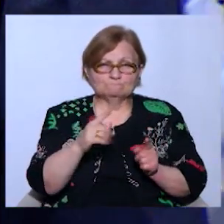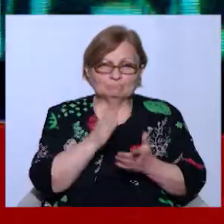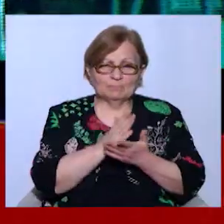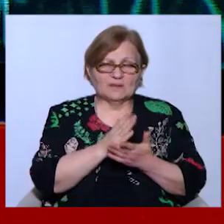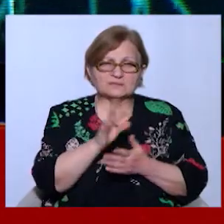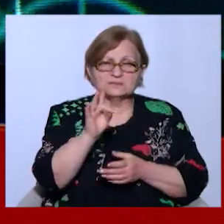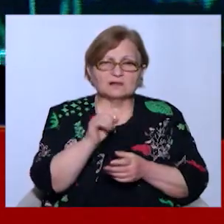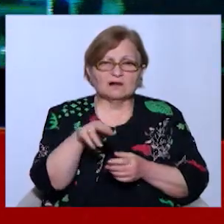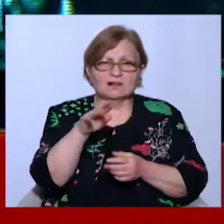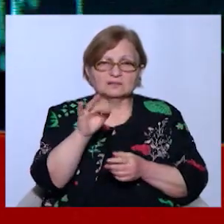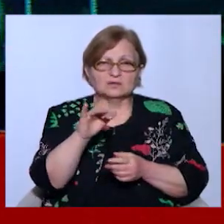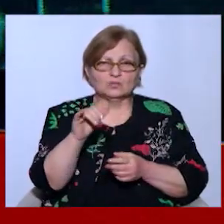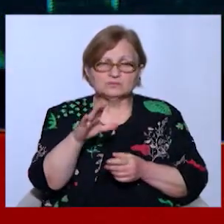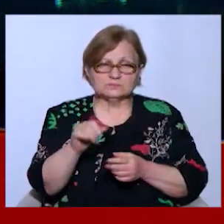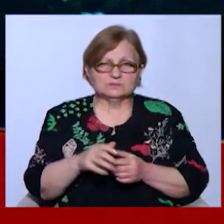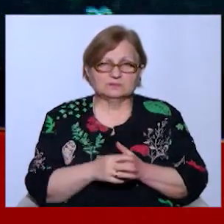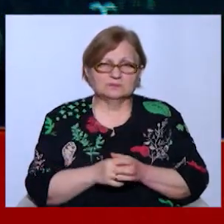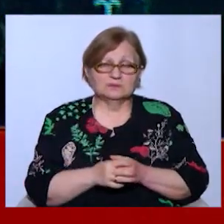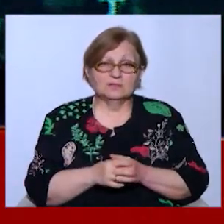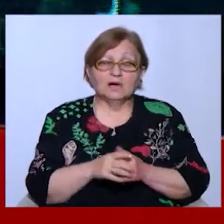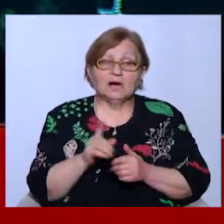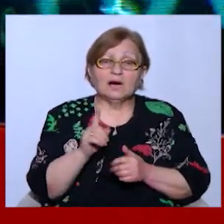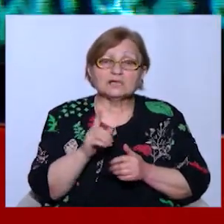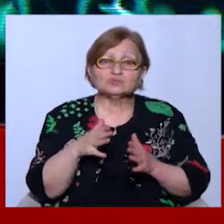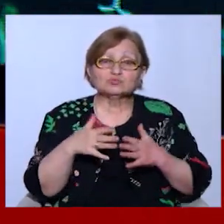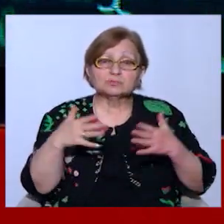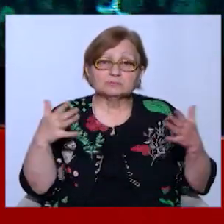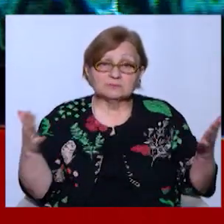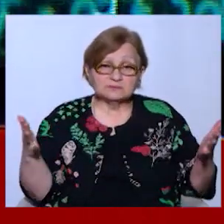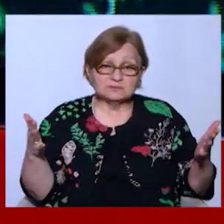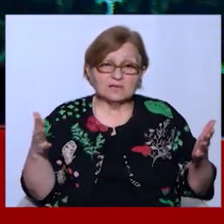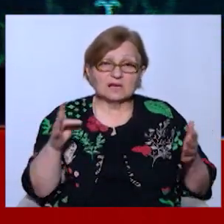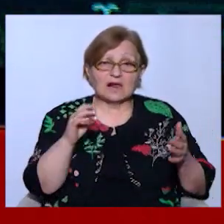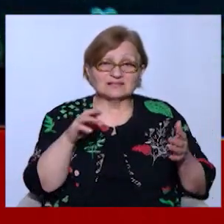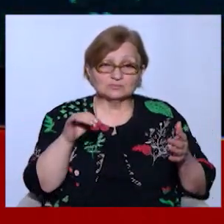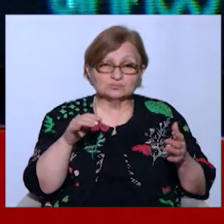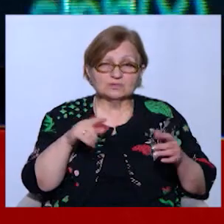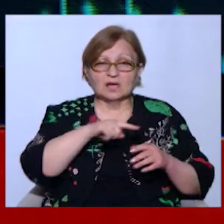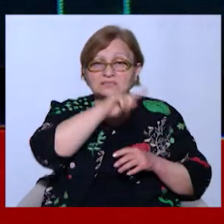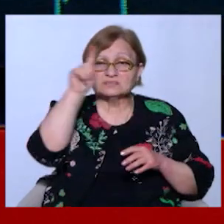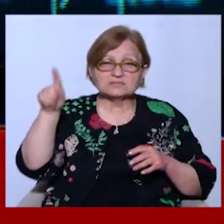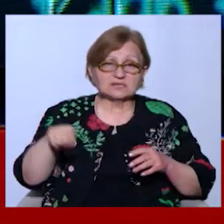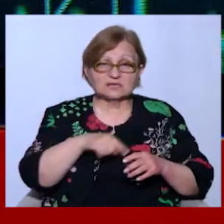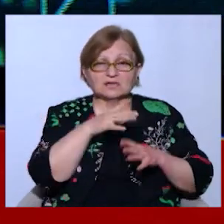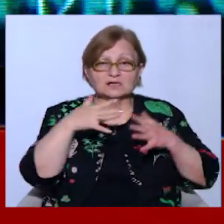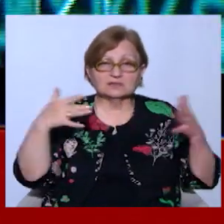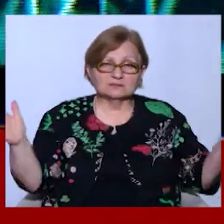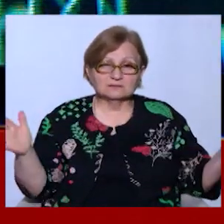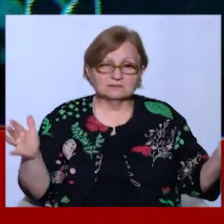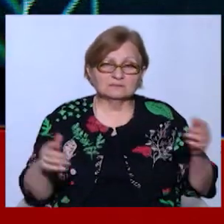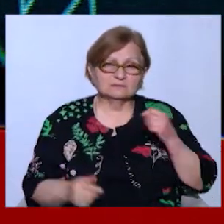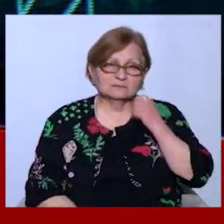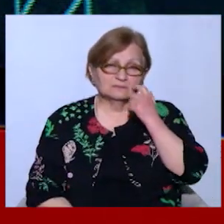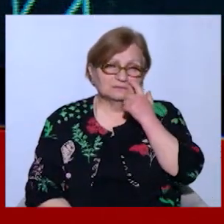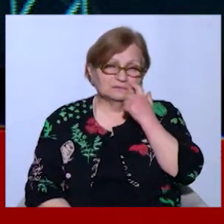თქვენ ხდებით, რომ რადიუსი რაც უფრო დიდია, წრეწირი უფრო დიდია. წრეწირი უფრო დიდია, წრე უფრო